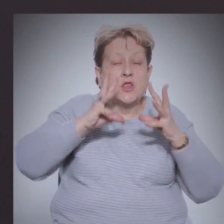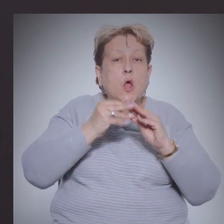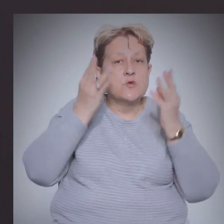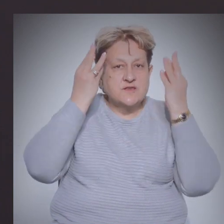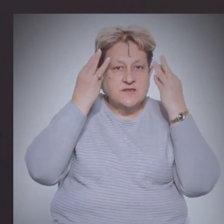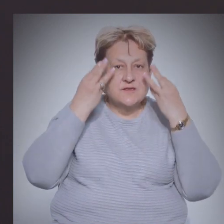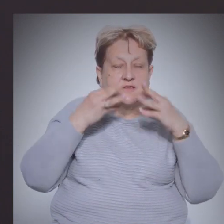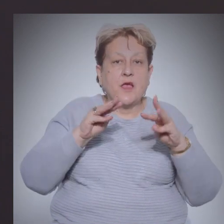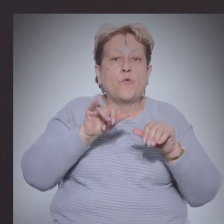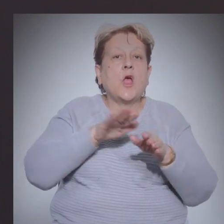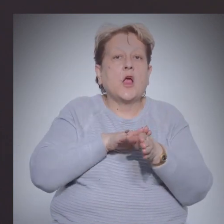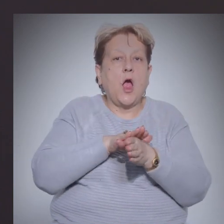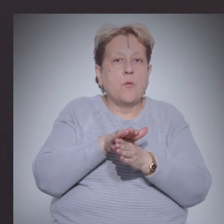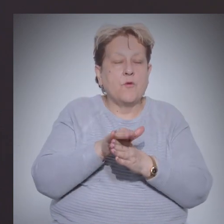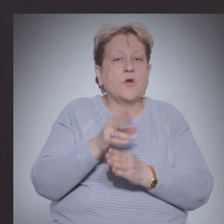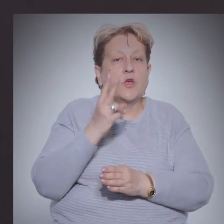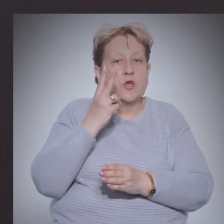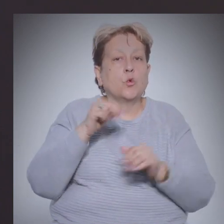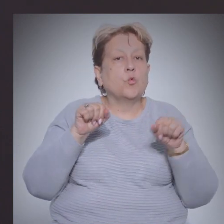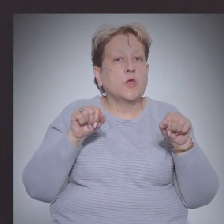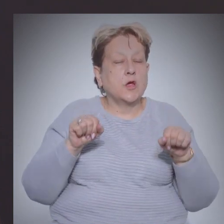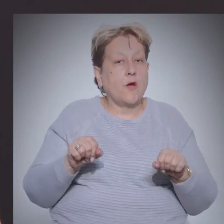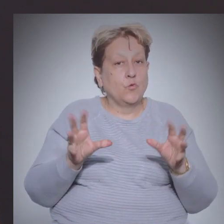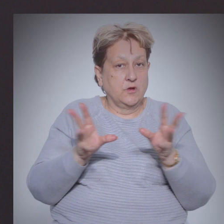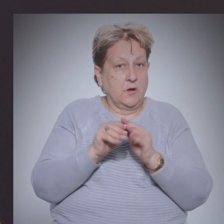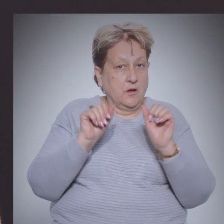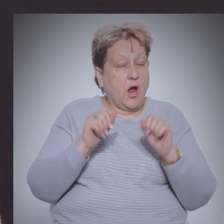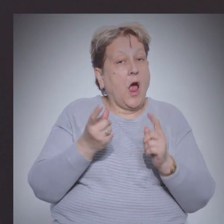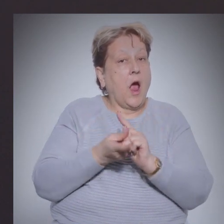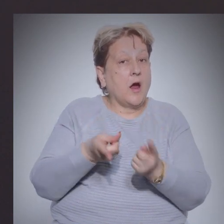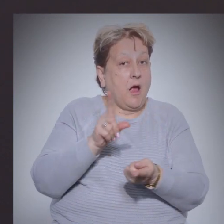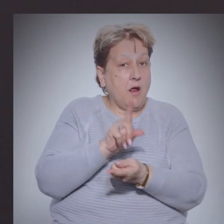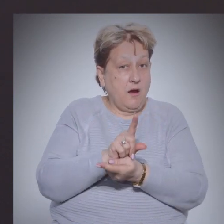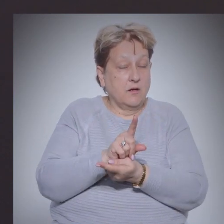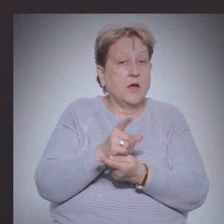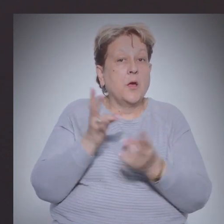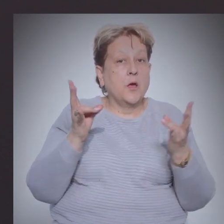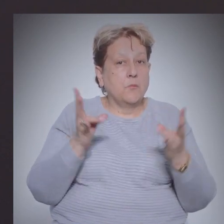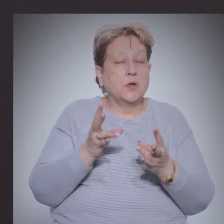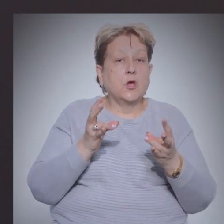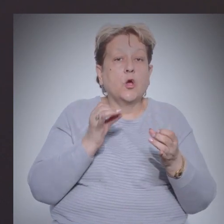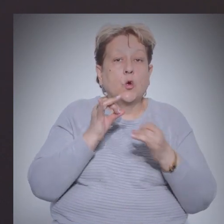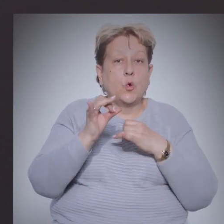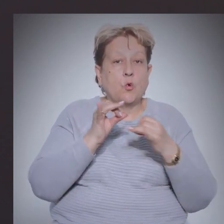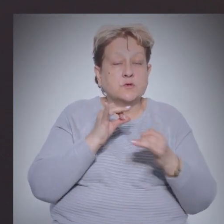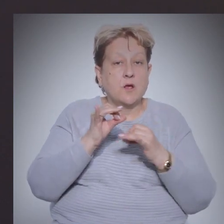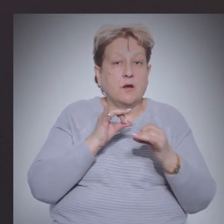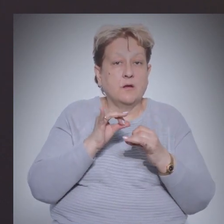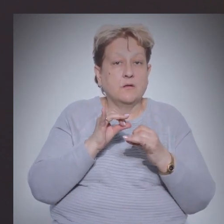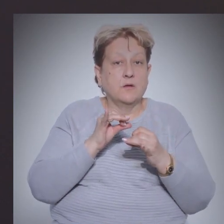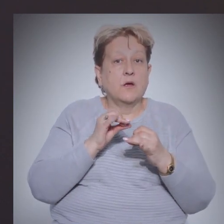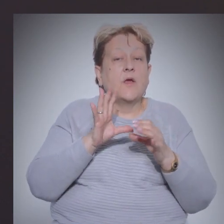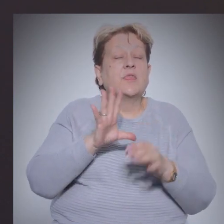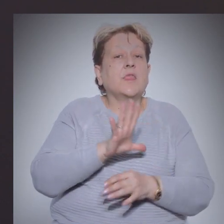այն ընթանուր ձևը, որի մեջ կապահով են երկու իրավունքներն էլ։ Հակարակ դեպքում պետք է խոսել,